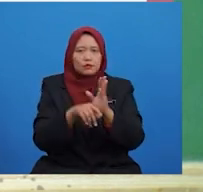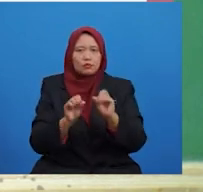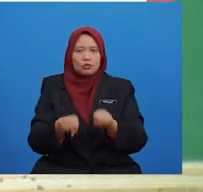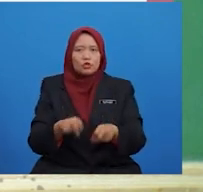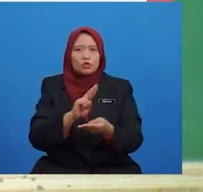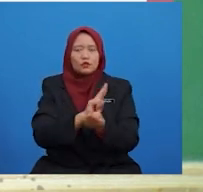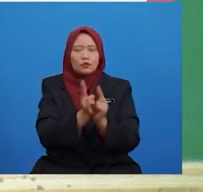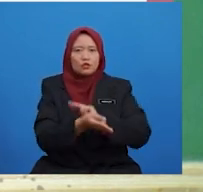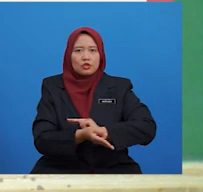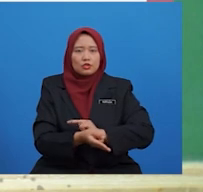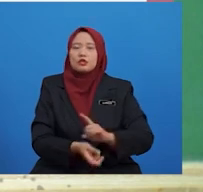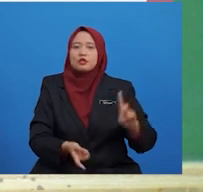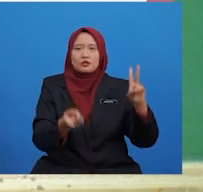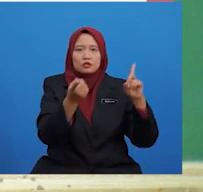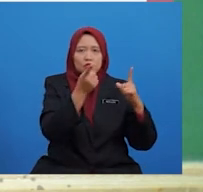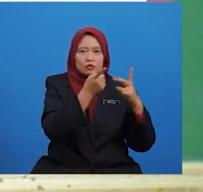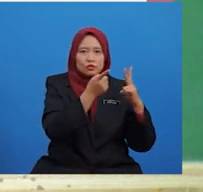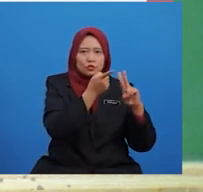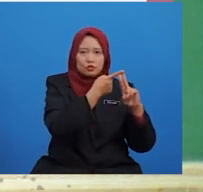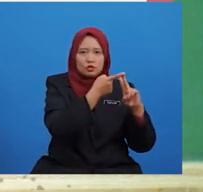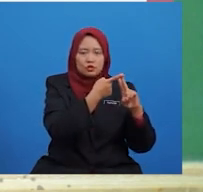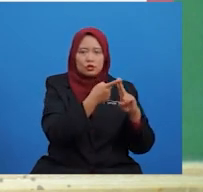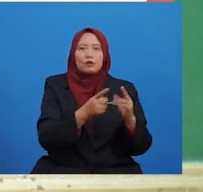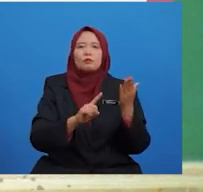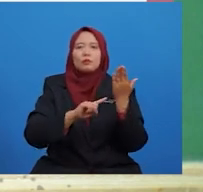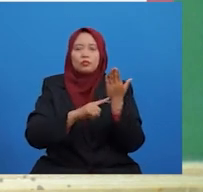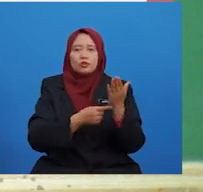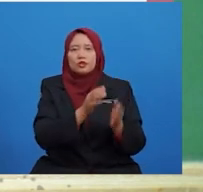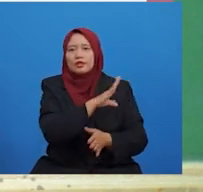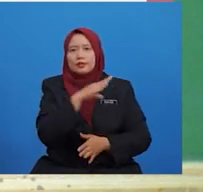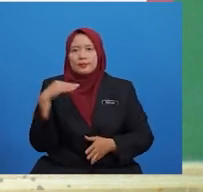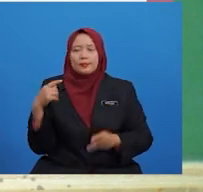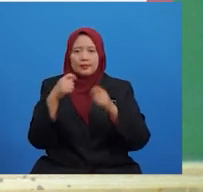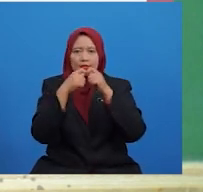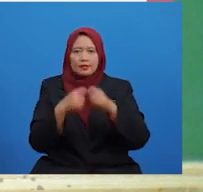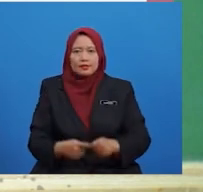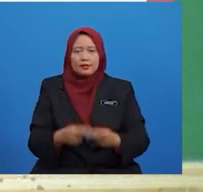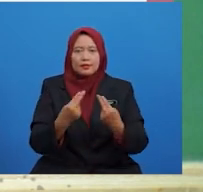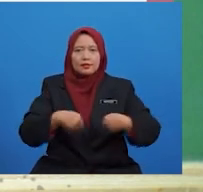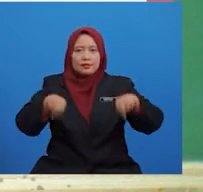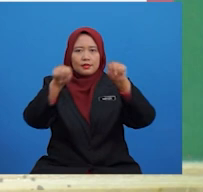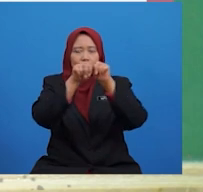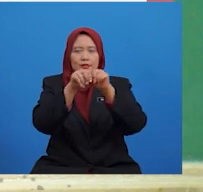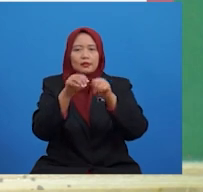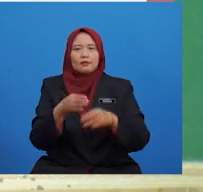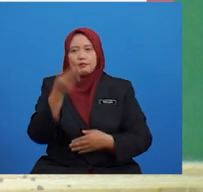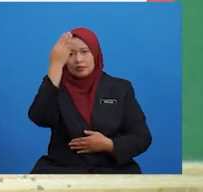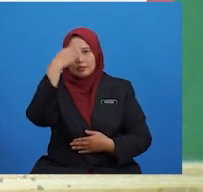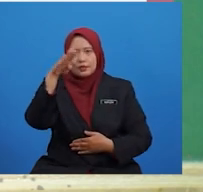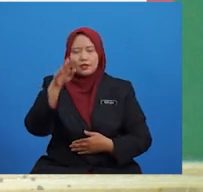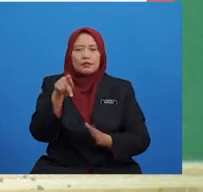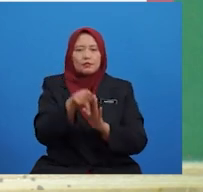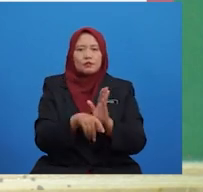ubah. Kedua, permulaan dan penetapan nilai bagi pemboleh